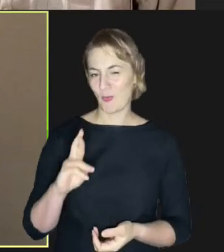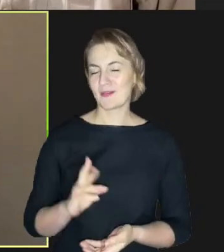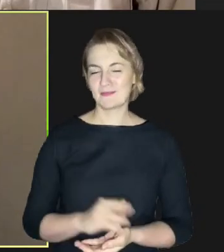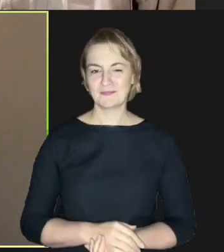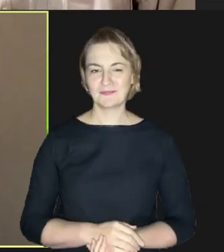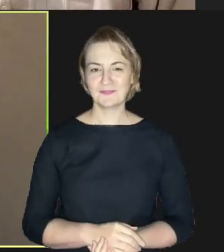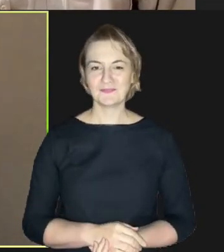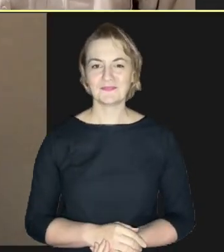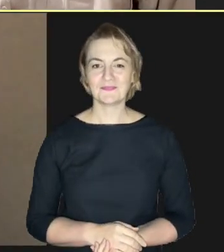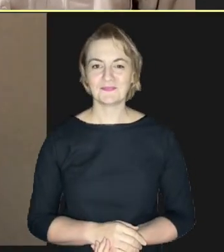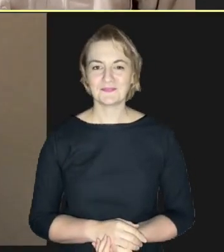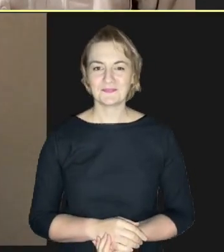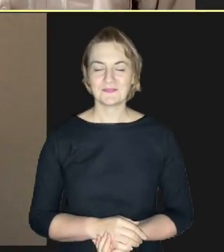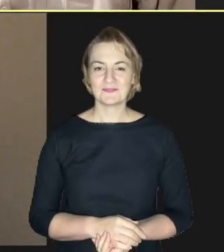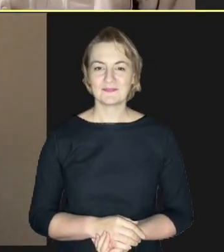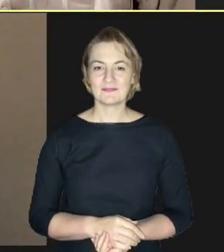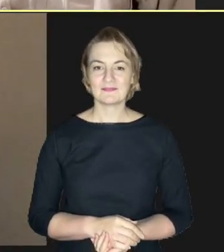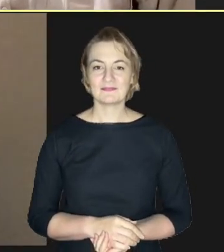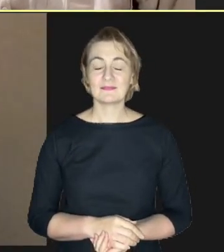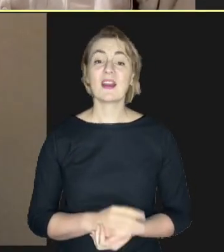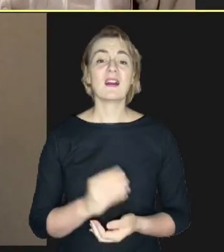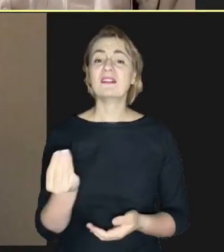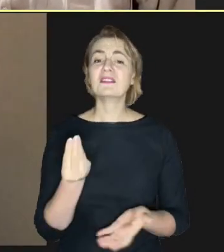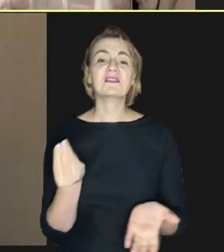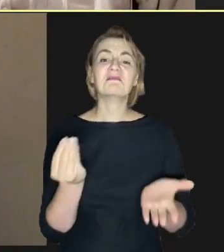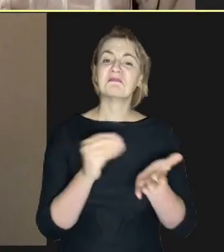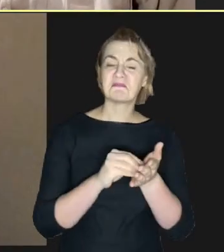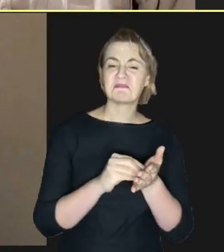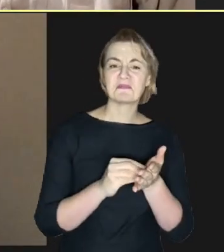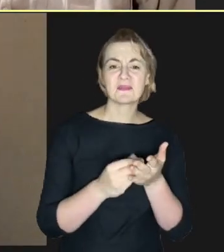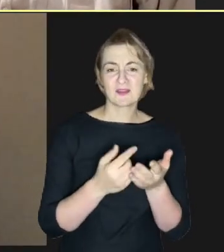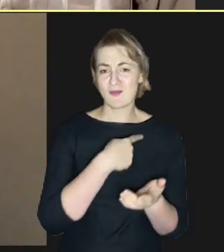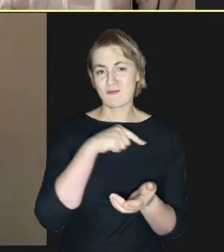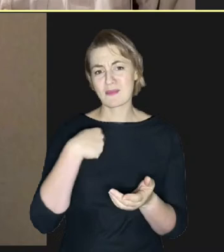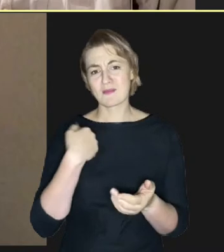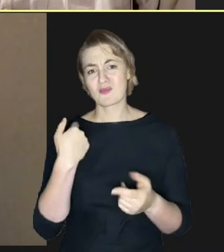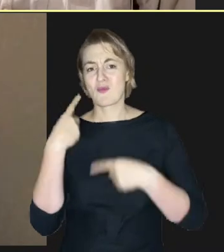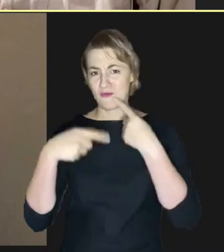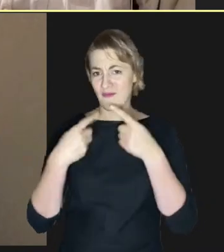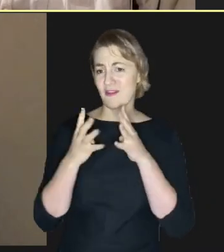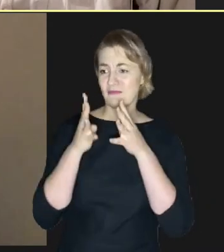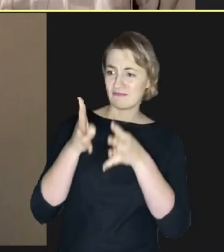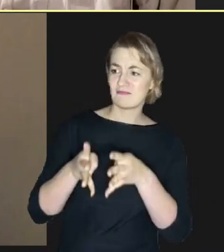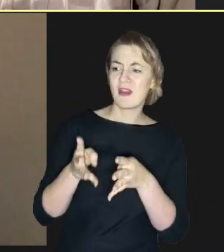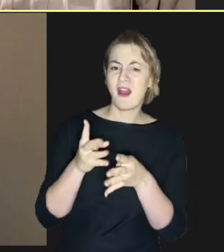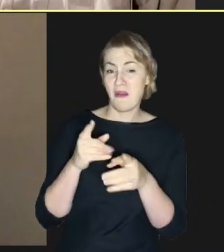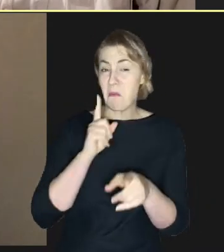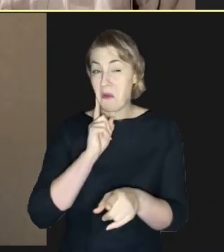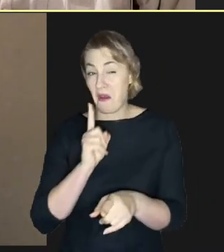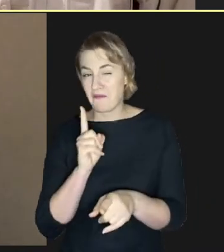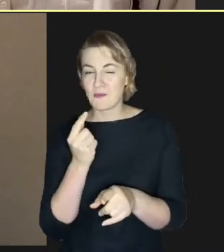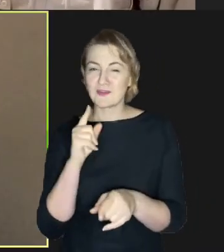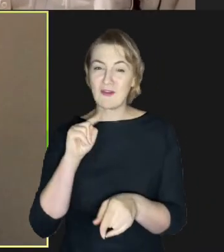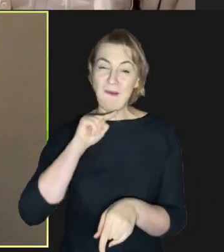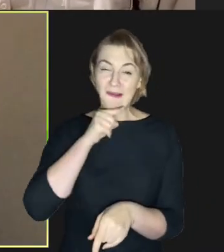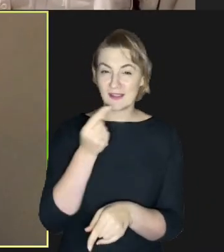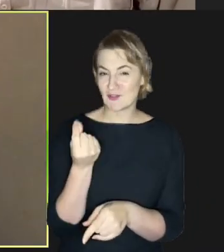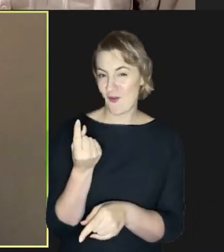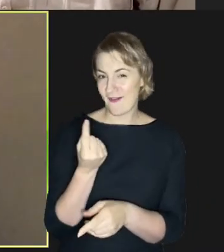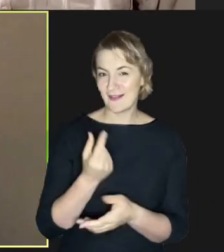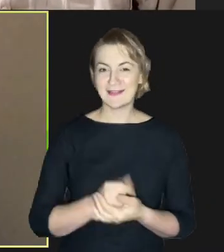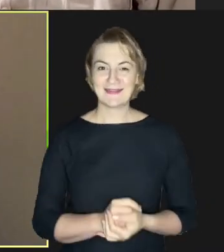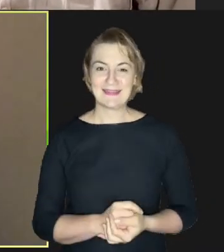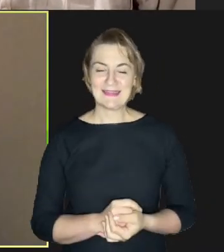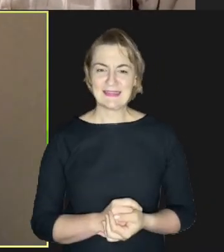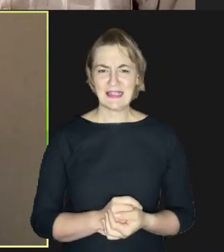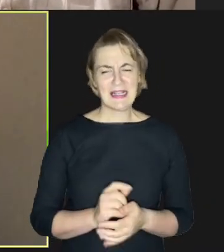Wojtku. Czy coś, Wojtku, dodasz do tego, co powiedzieliśmy? Czy to wszystko jest prawda? Czy coś przekręciliśmy?